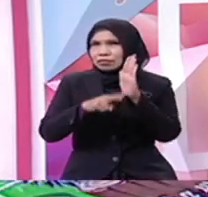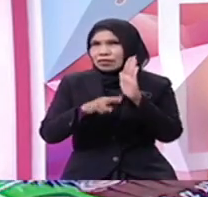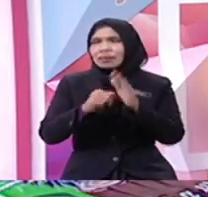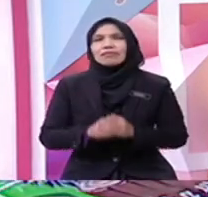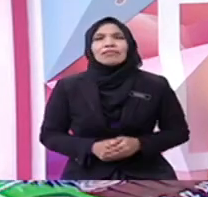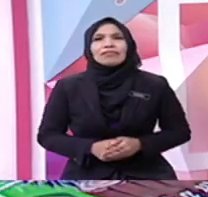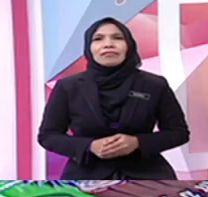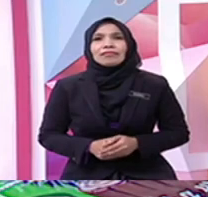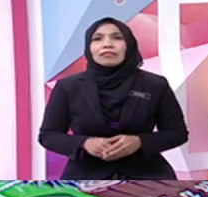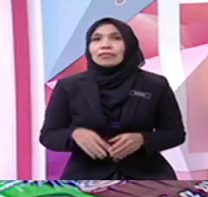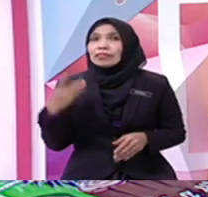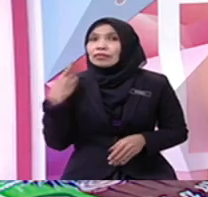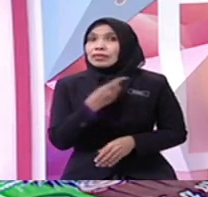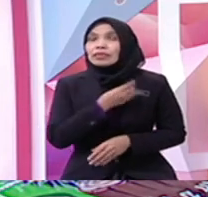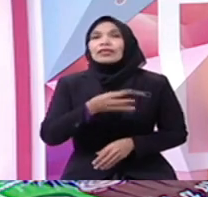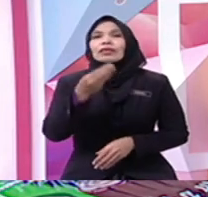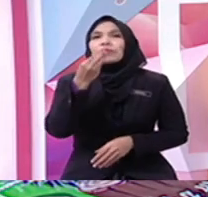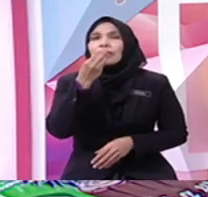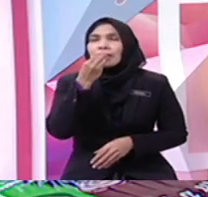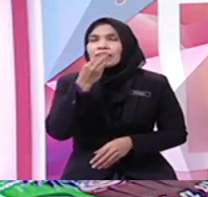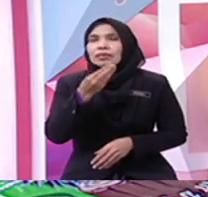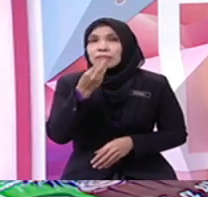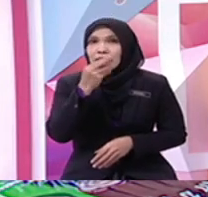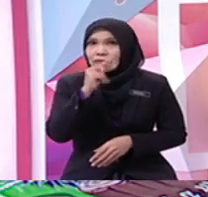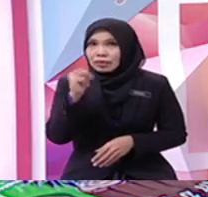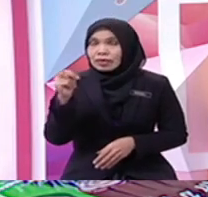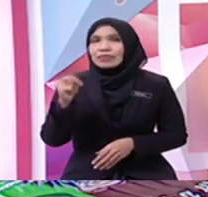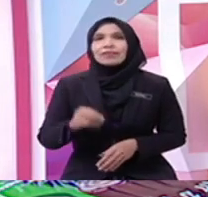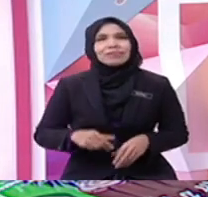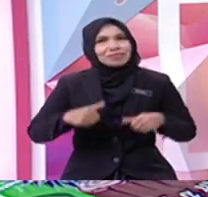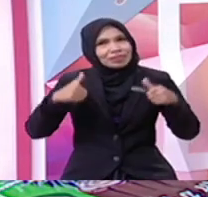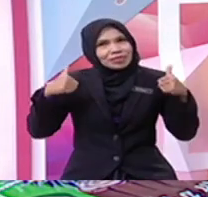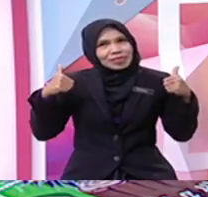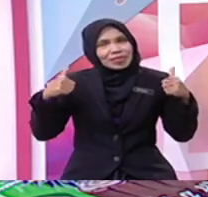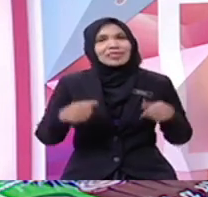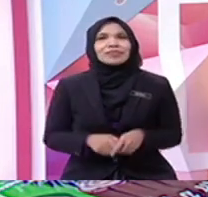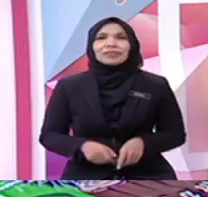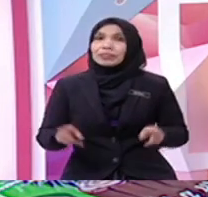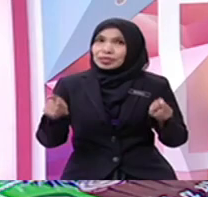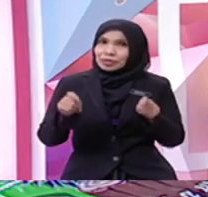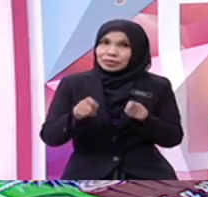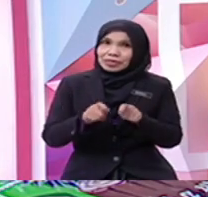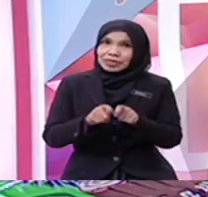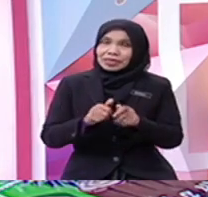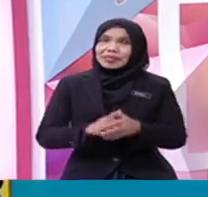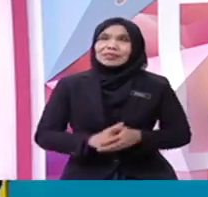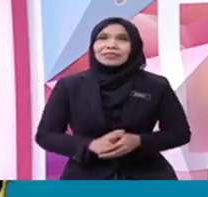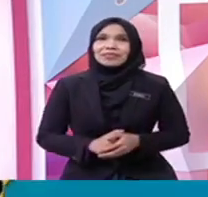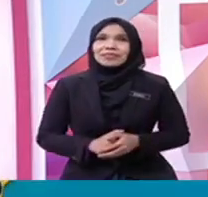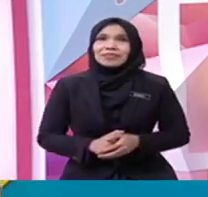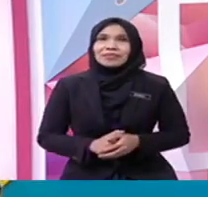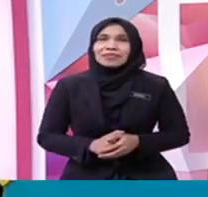makan makanan ah makan makanan yang sehat temanya yang dekat sini ini adalah antar contoh-contoh Oke